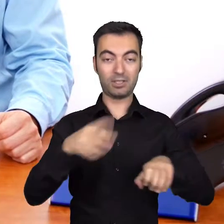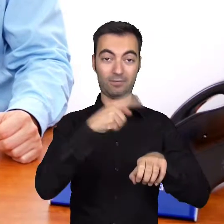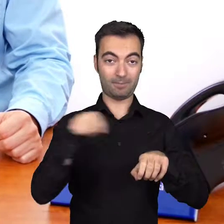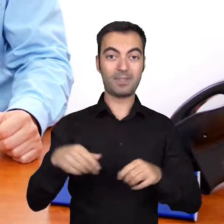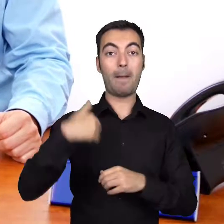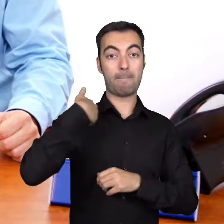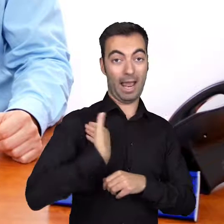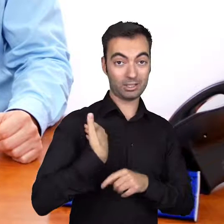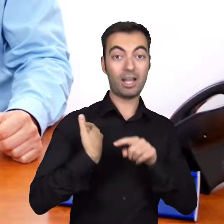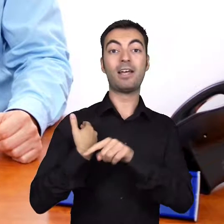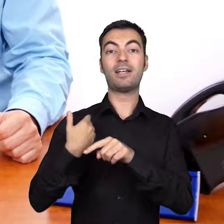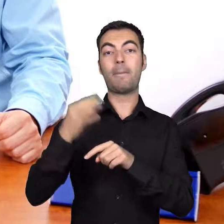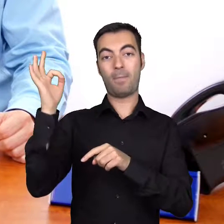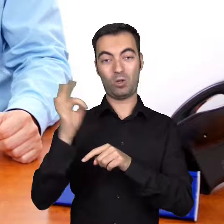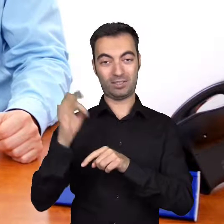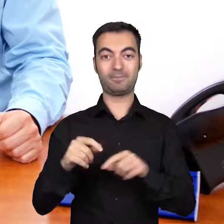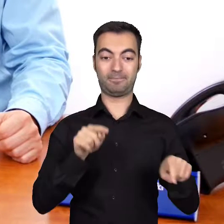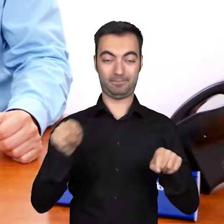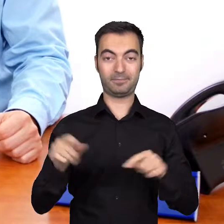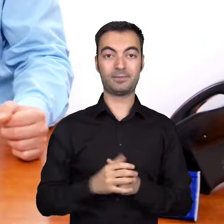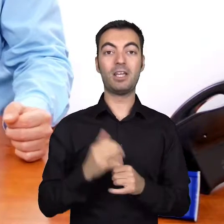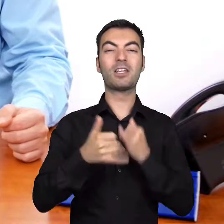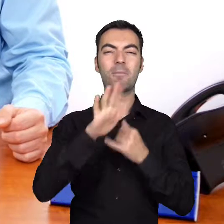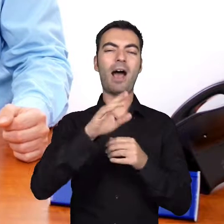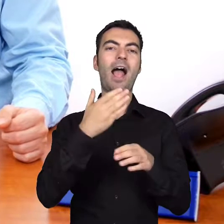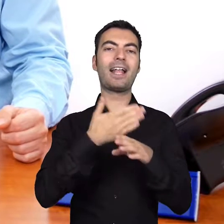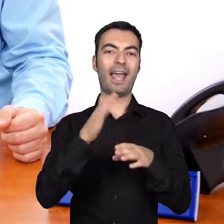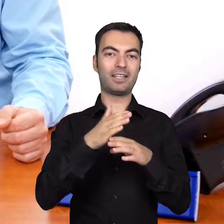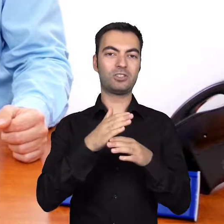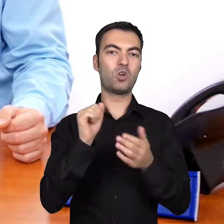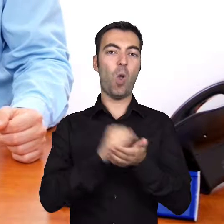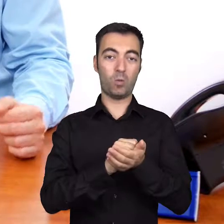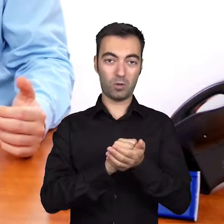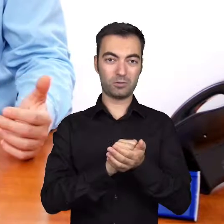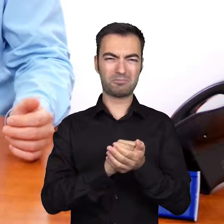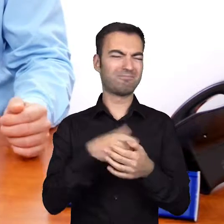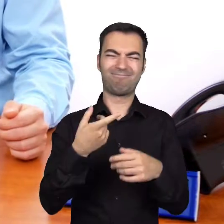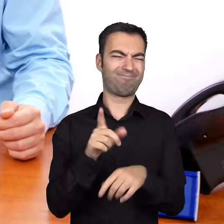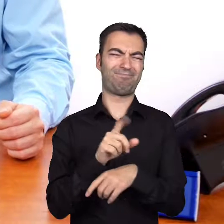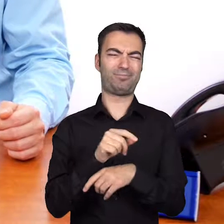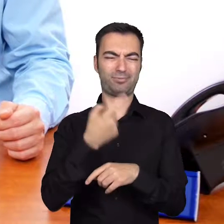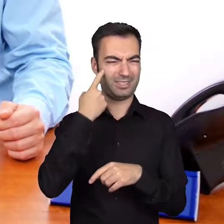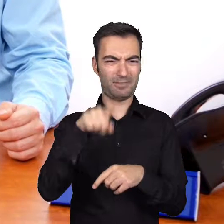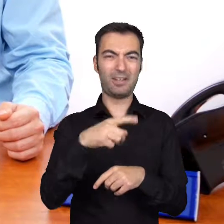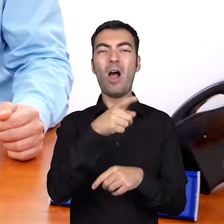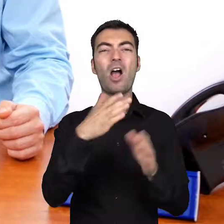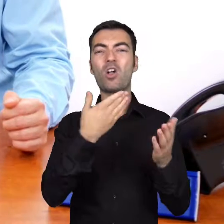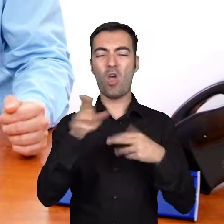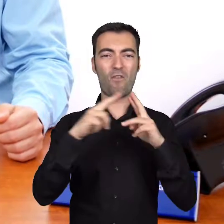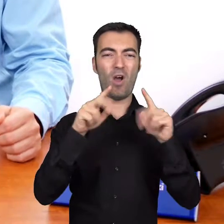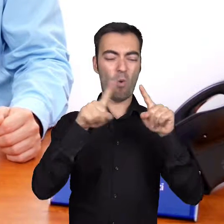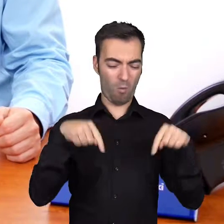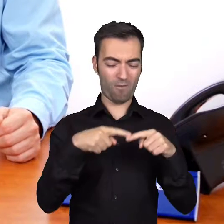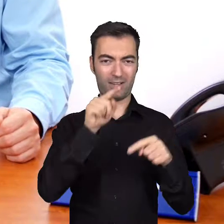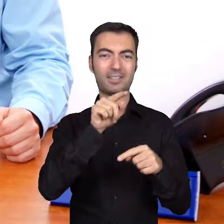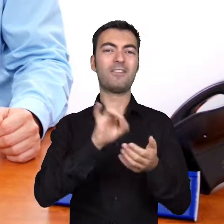części: marży i stopy procentowej. Posiadacze kredytów gotówkowych najczęściej nie zwrócą nawet na to uwagi, bo oni